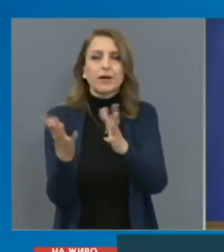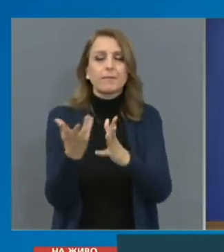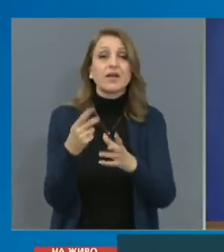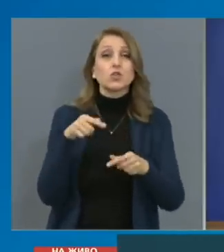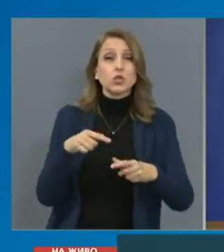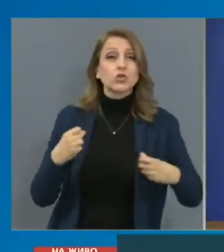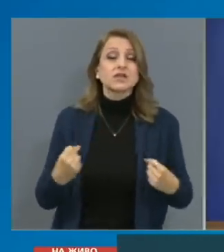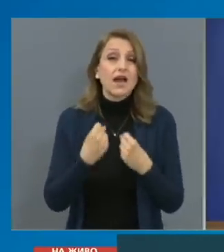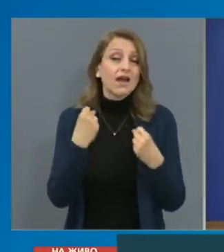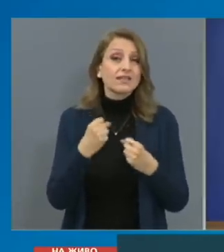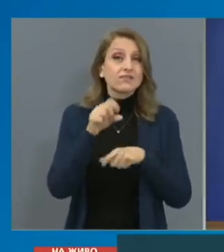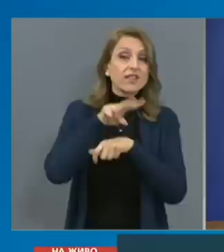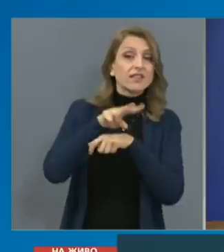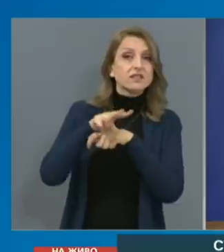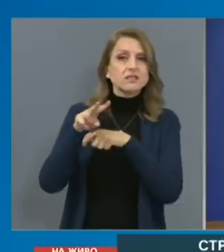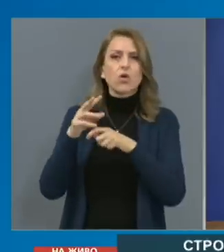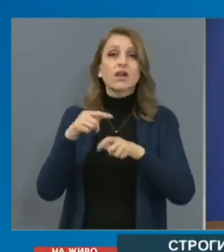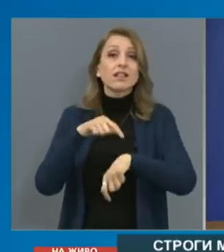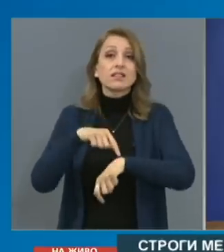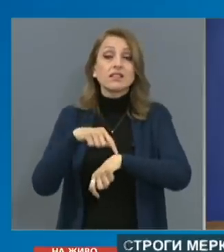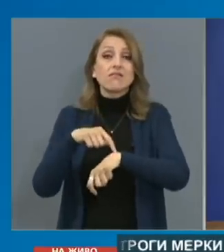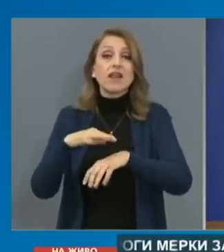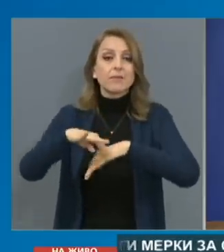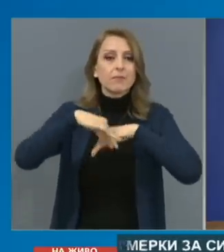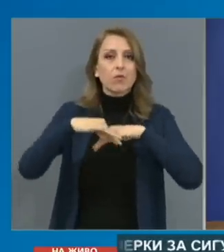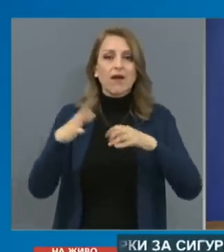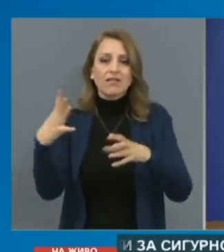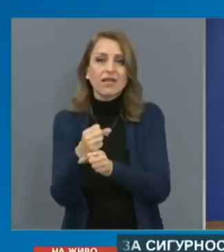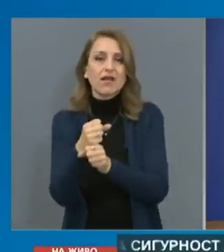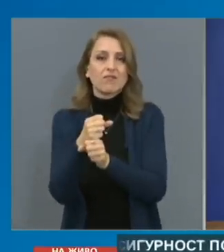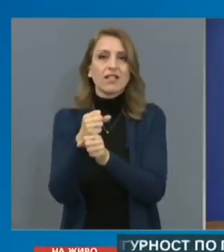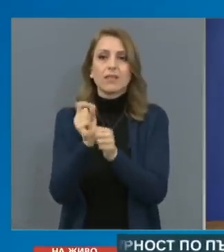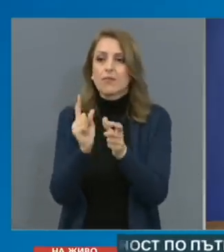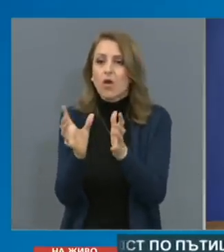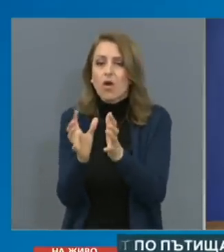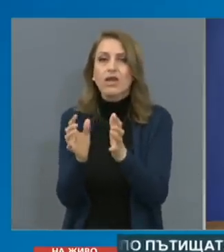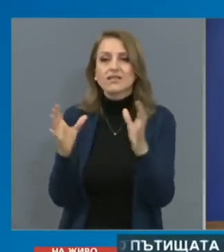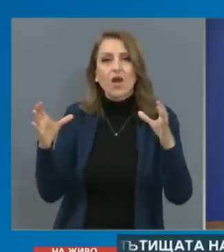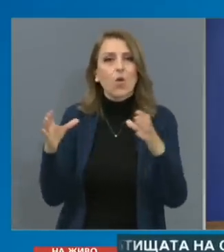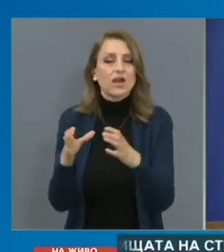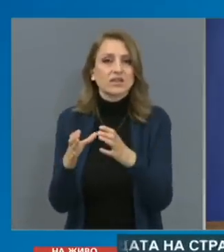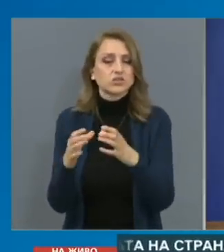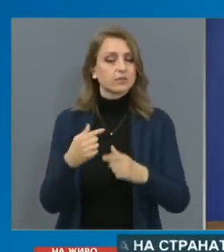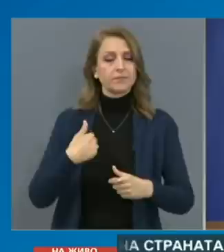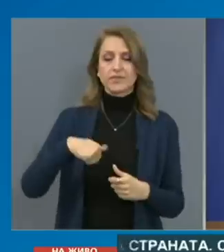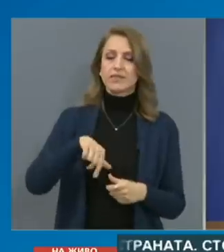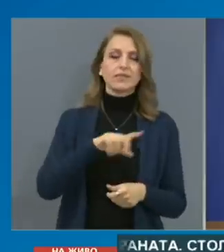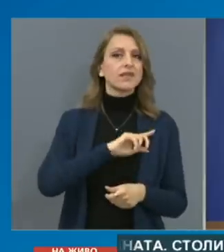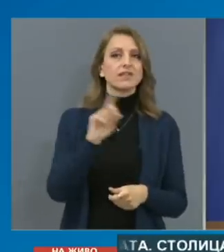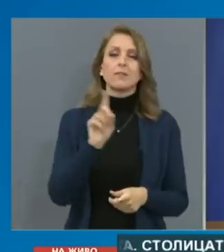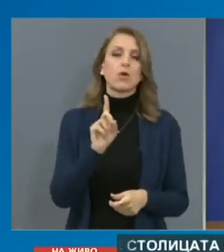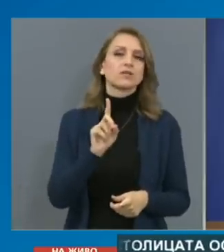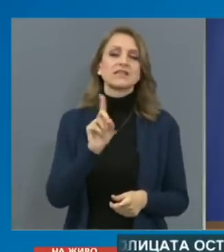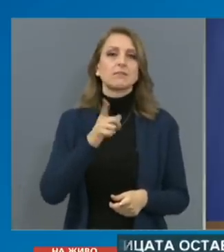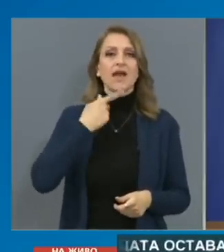ни помага на време да хванем такива източници и доколкото е възможно да ги ограничим. Никога не сме твърдяли, че ние можем да спрем